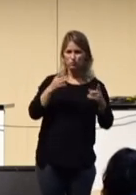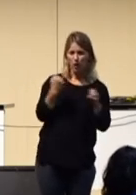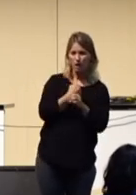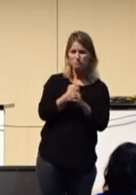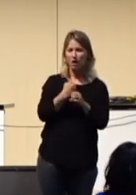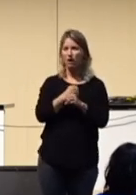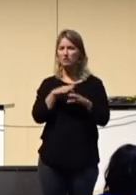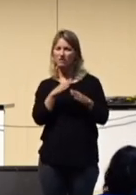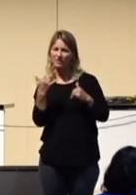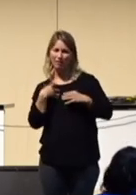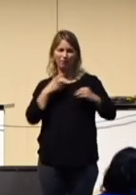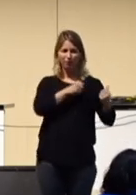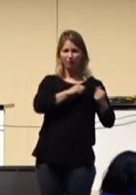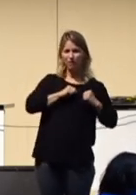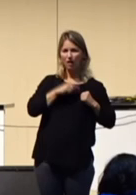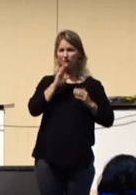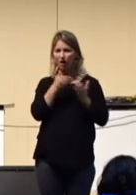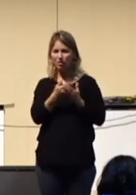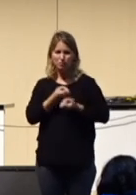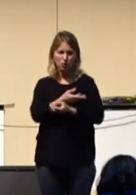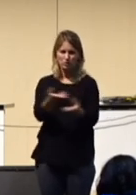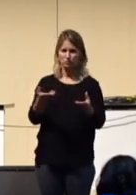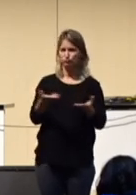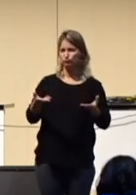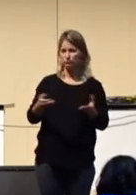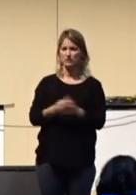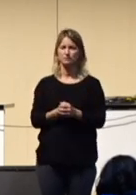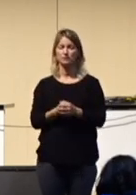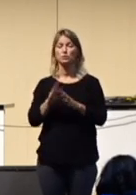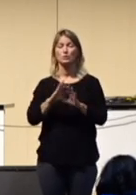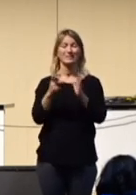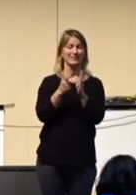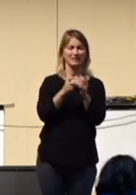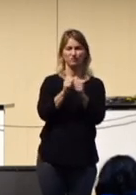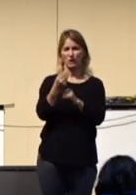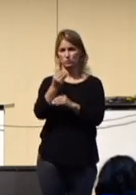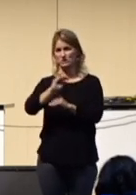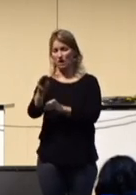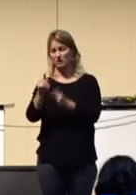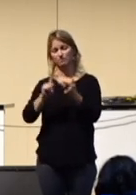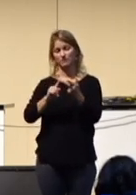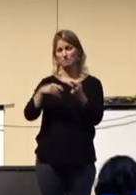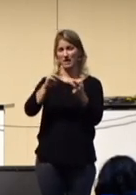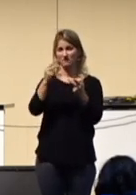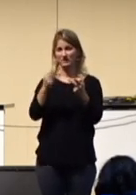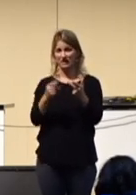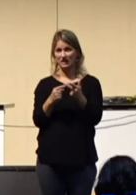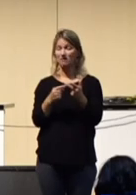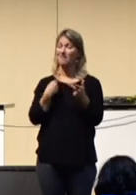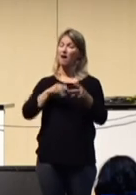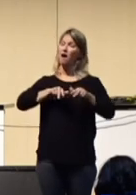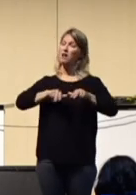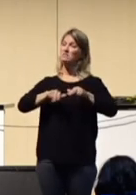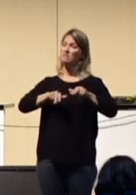uns gegenseitig helfen, die Angebote zu bringen. Und dritte Vorbemerkung, das ist das Allerwichtigste, wir schätzen als Verwaltung